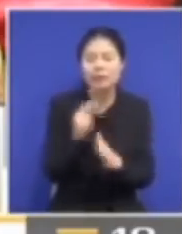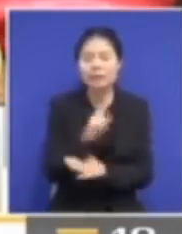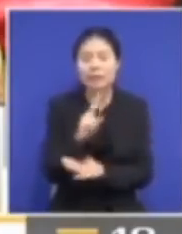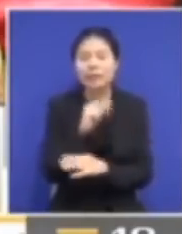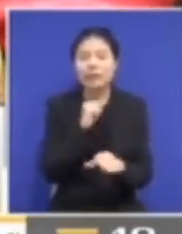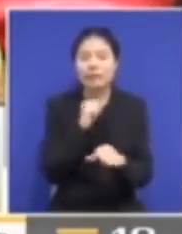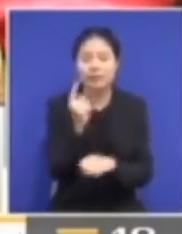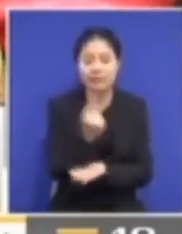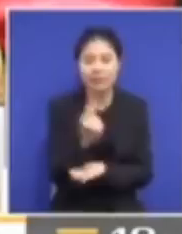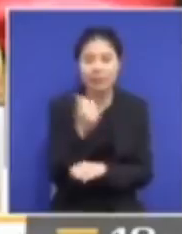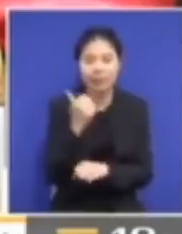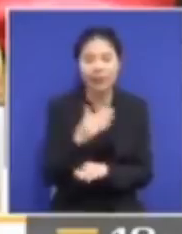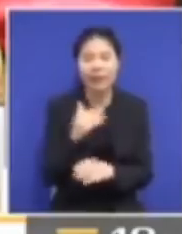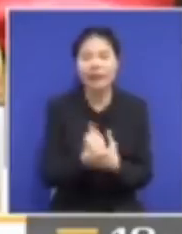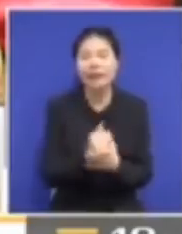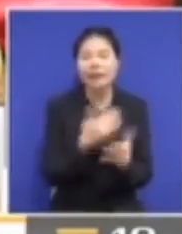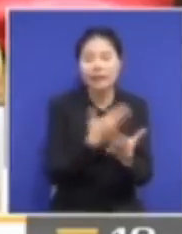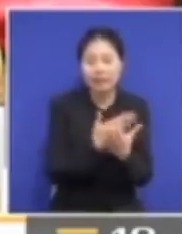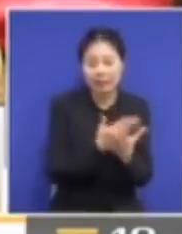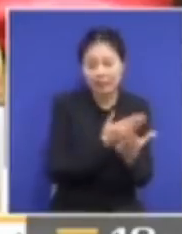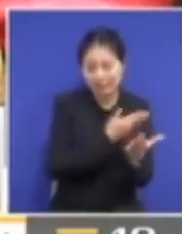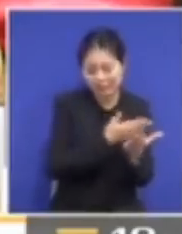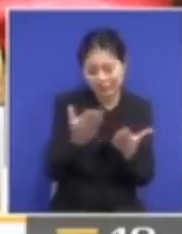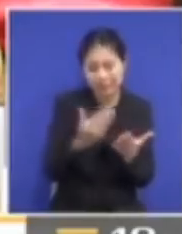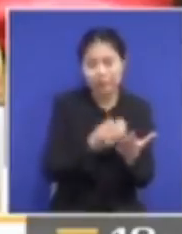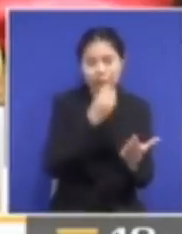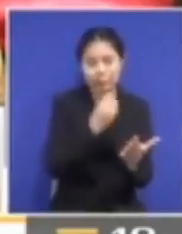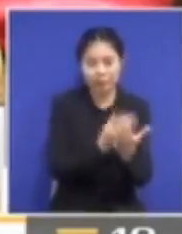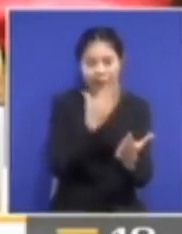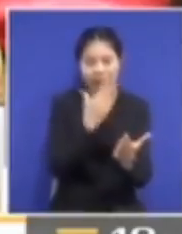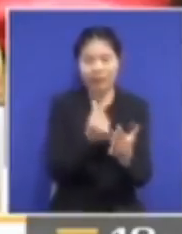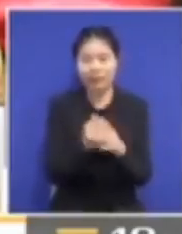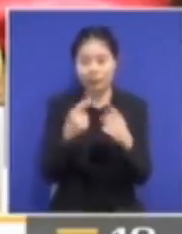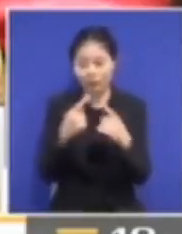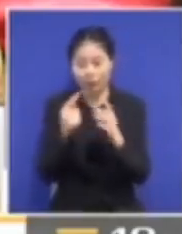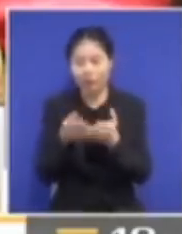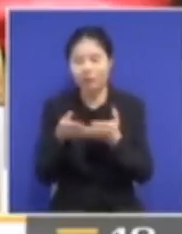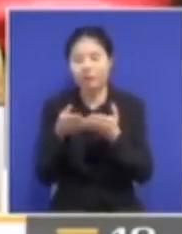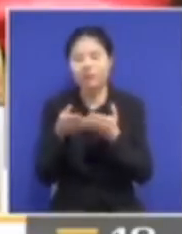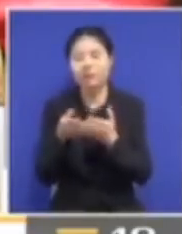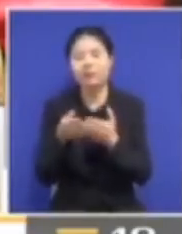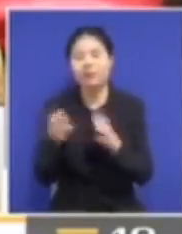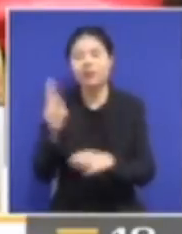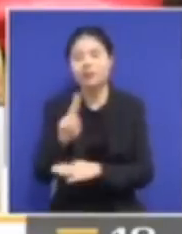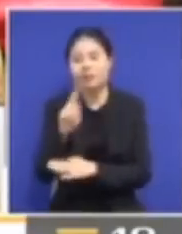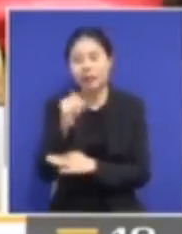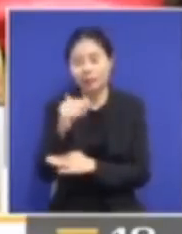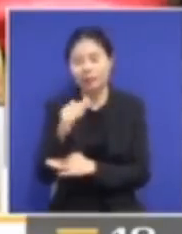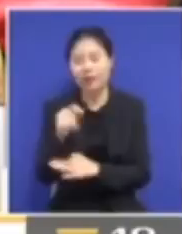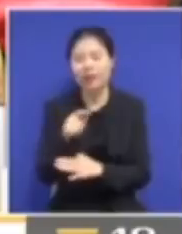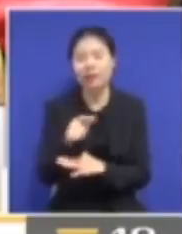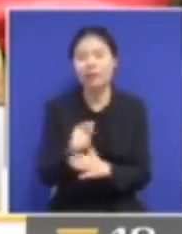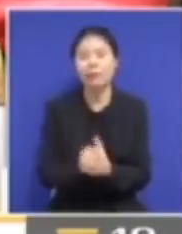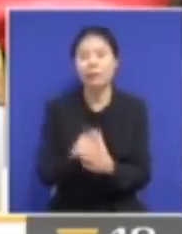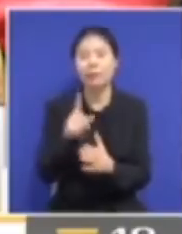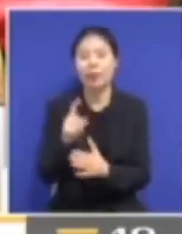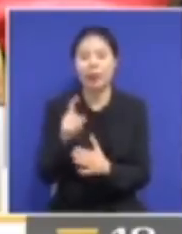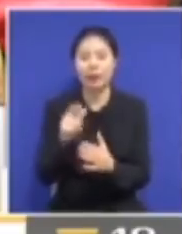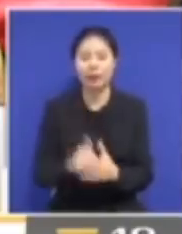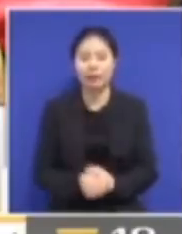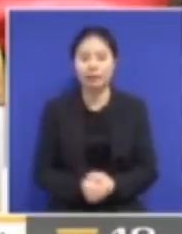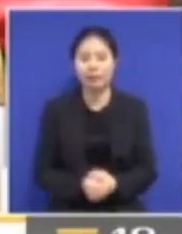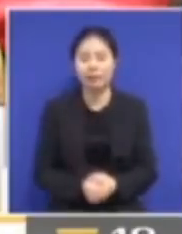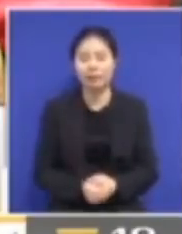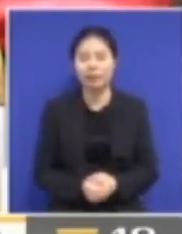ครับแถมมีงบซ่อมบำรุงอีกซ่อมมันเท่าไหร่ก็ใช้ไม่ได้จนกระทั่งปลดประจำการไปนิสุด